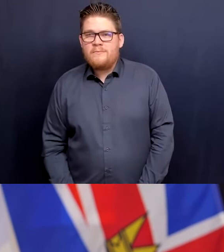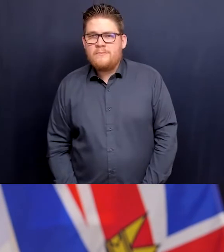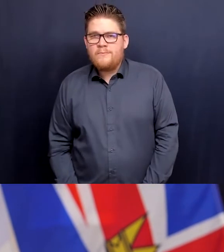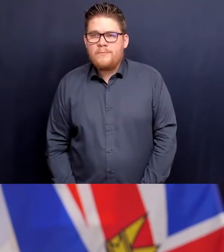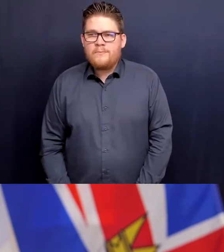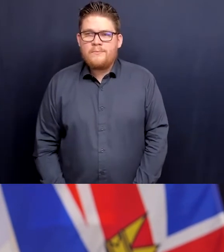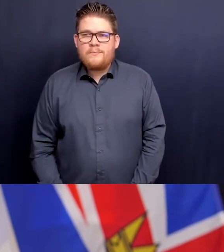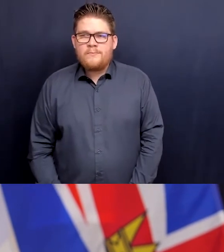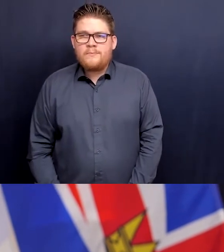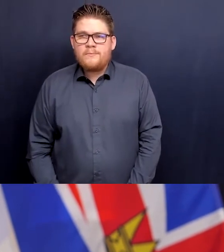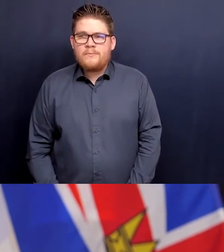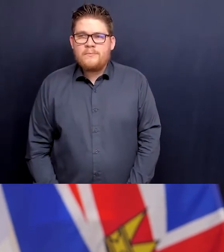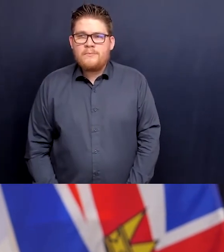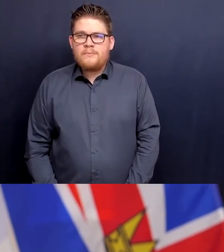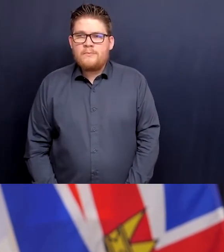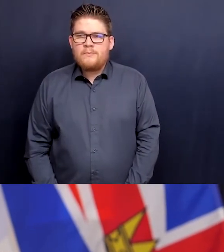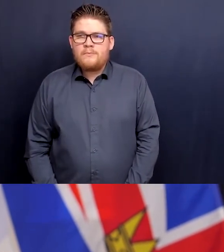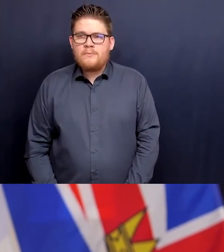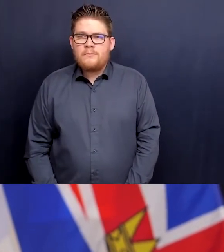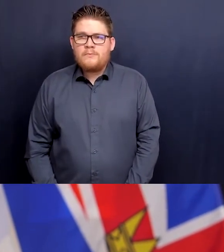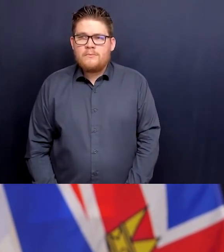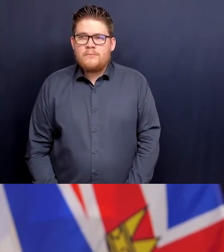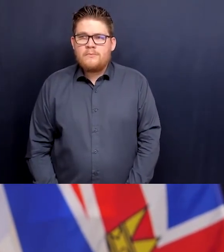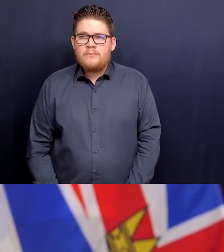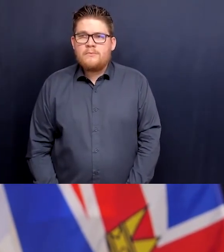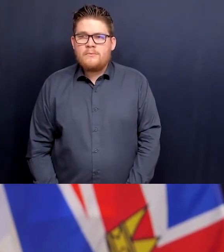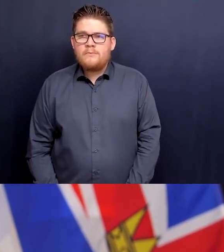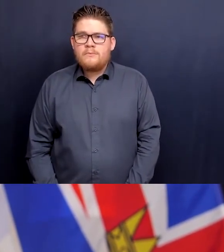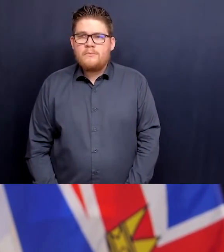prochain. Il se peut que certaines facilités